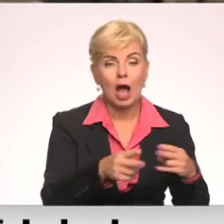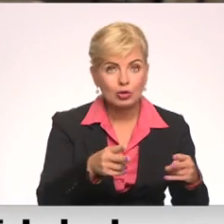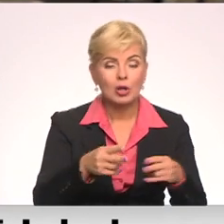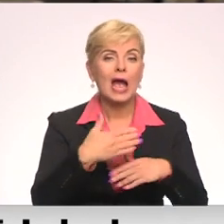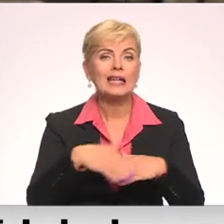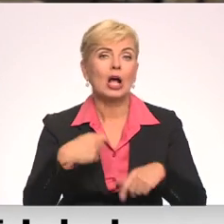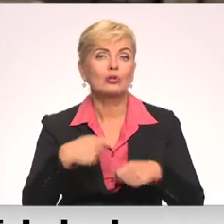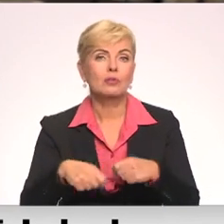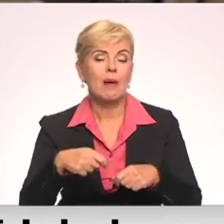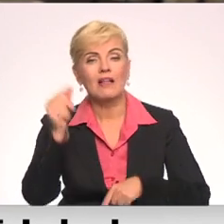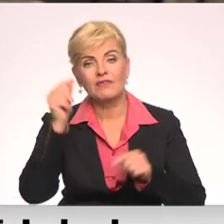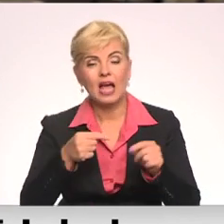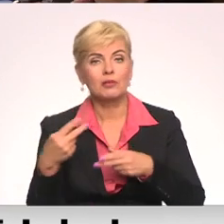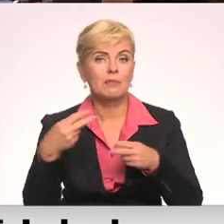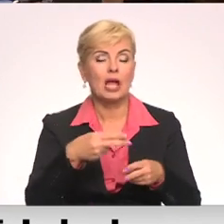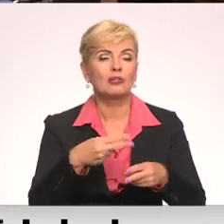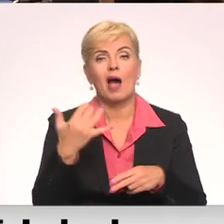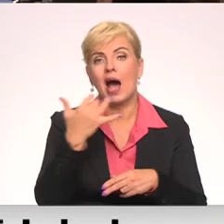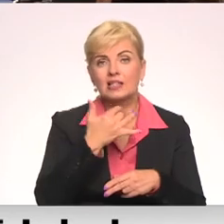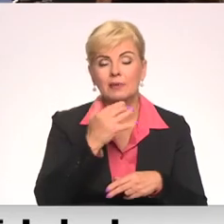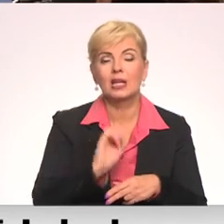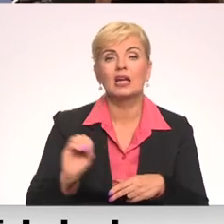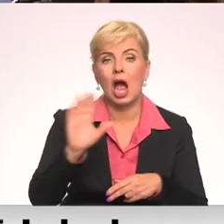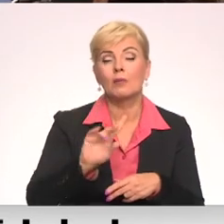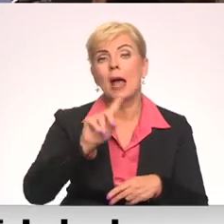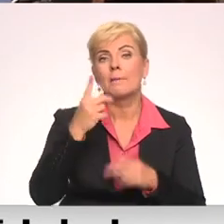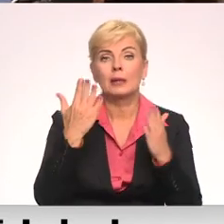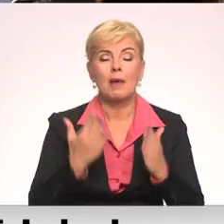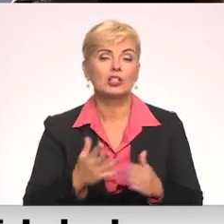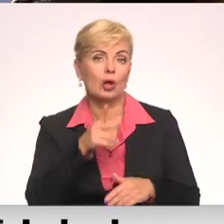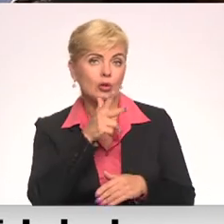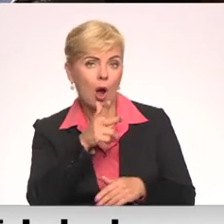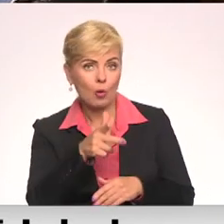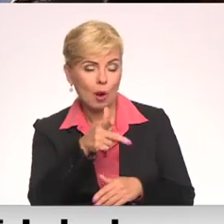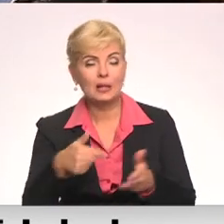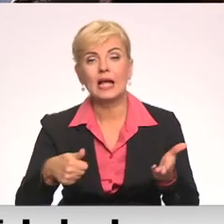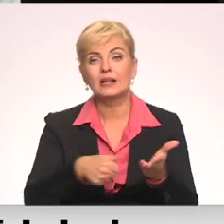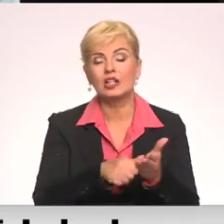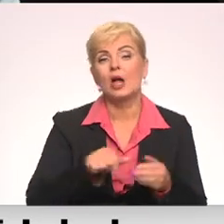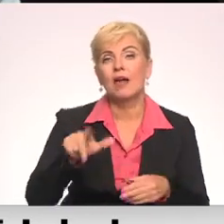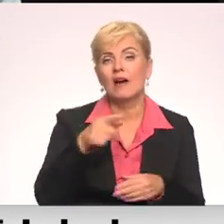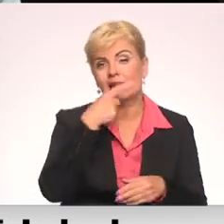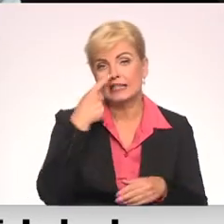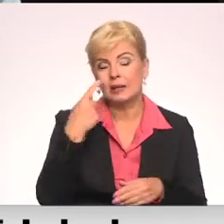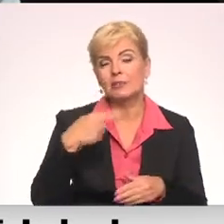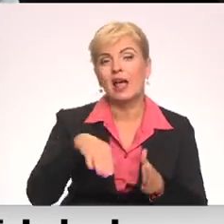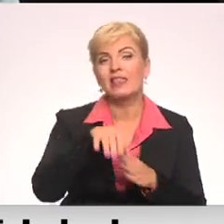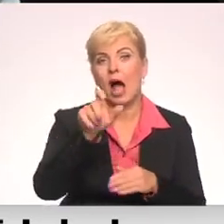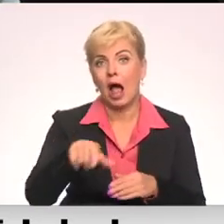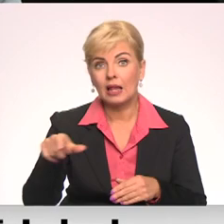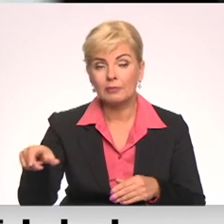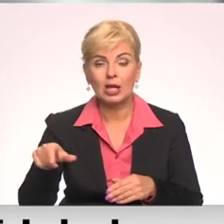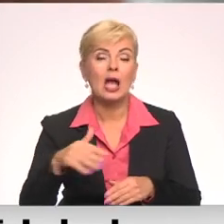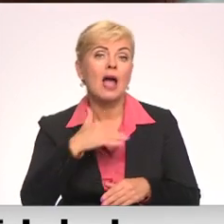festivālu ieradīsies daudz ārzemju braucēju no visas Eiropas. Pirmajam pasākumam Daugavpilī esot reģistrējušies vairāk nekā 100 dalībnieki, bet